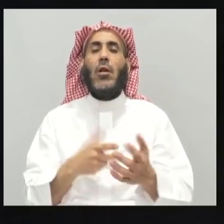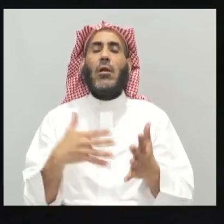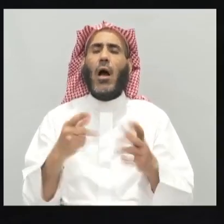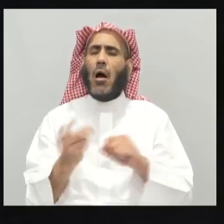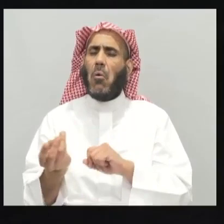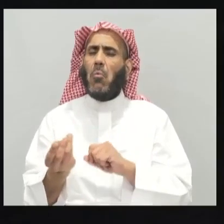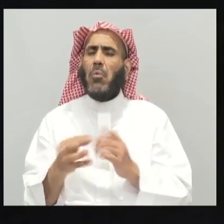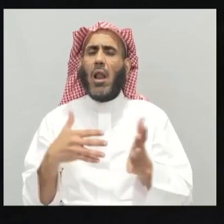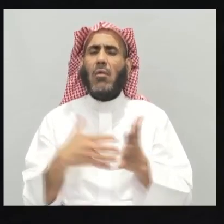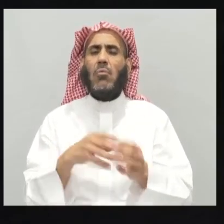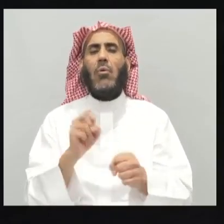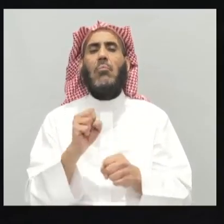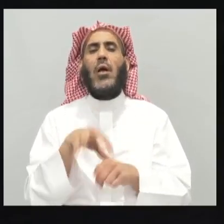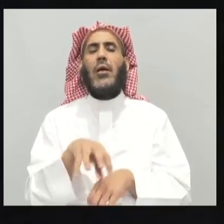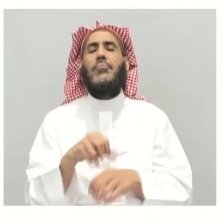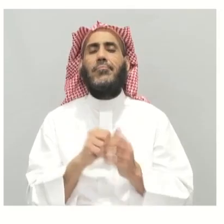والمكان.